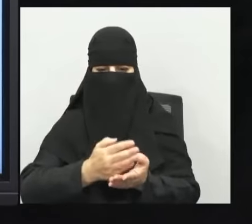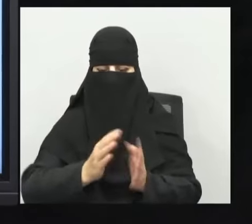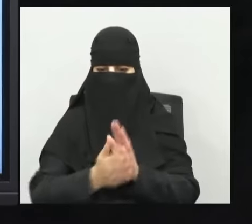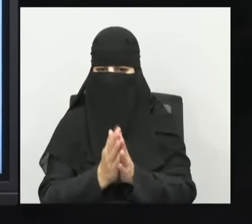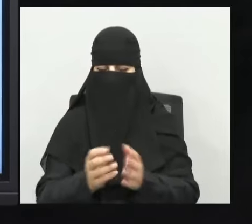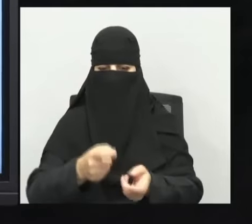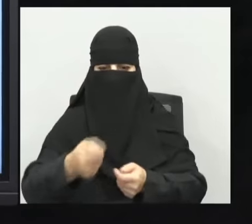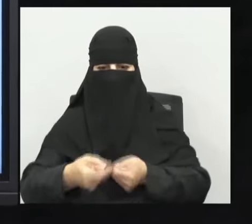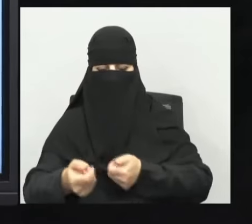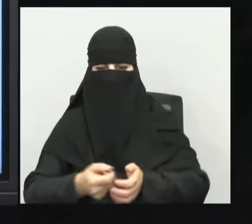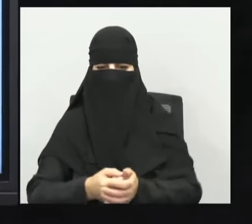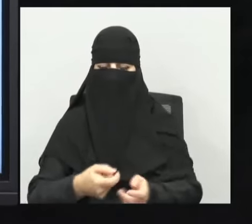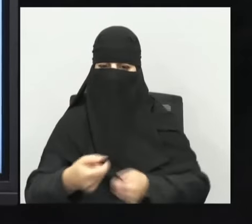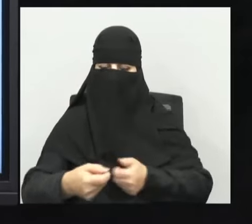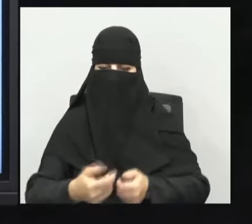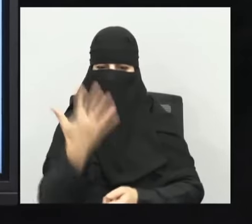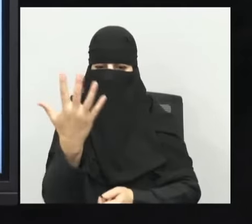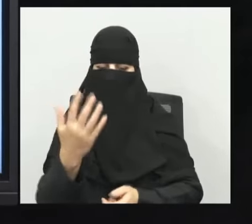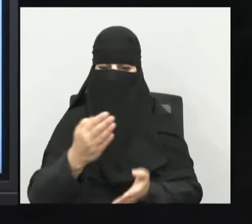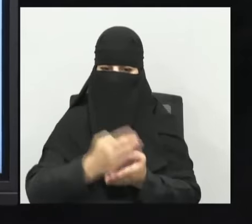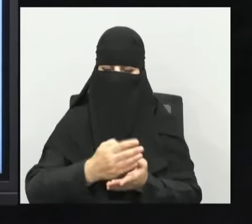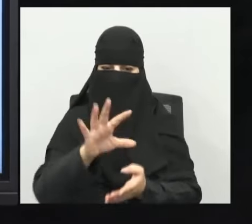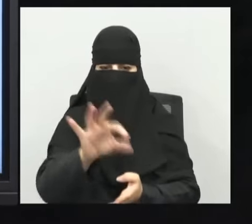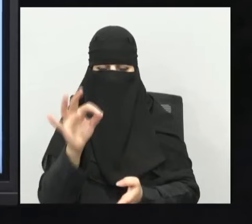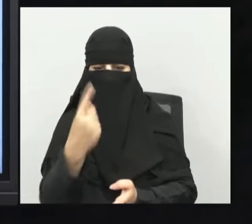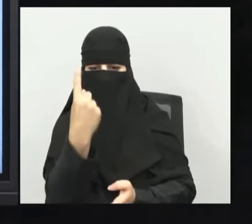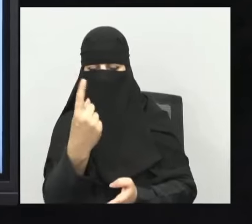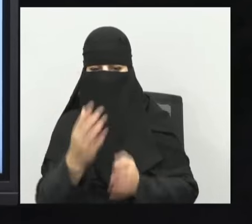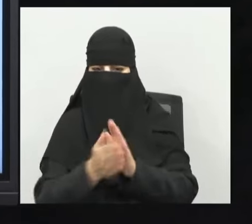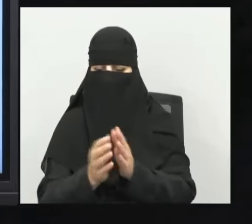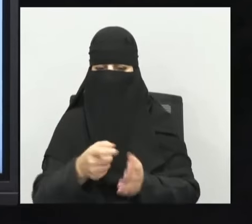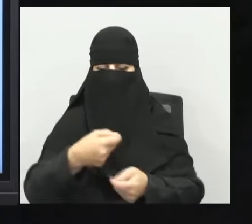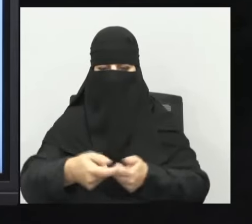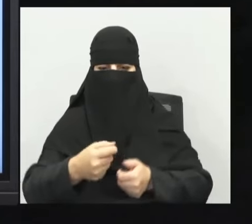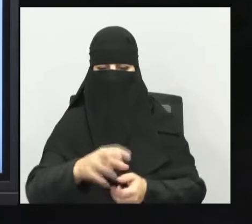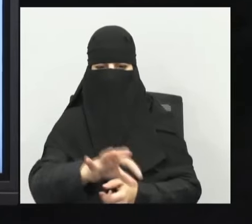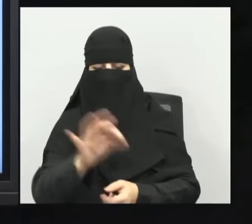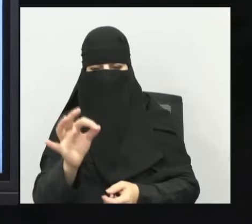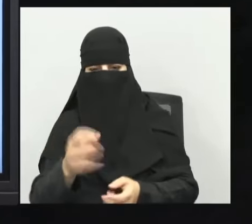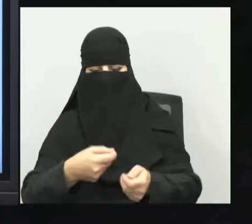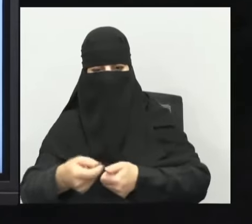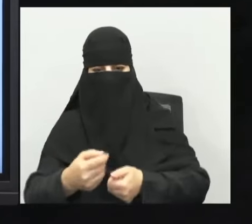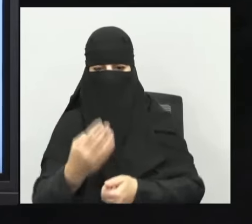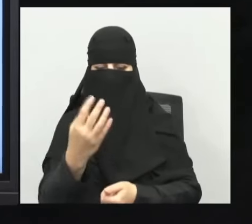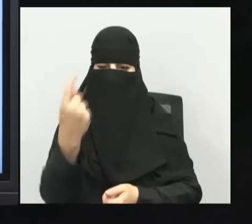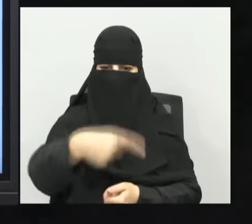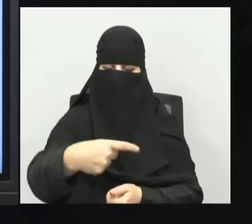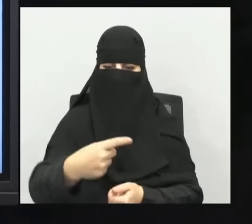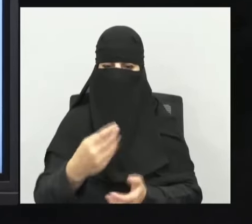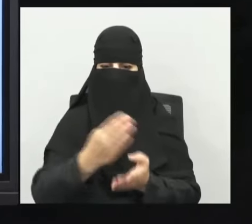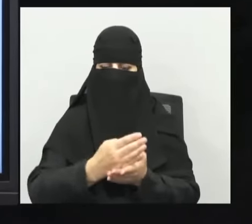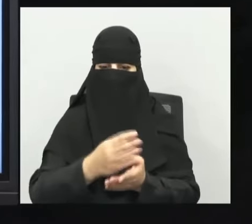احنا عرفنا انه اذا اشترى خمسه اذاكر سيحصل على واحده مجانا اذا اشترى عشر تذاكر سيحصل